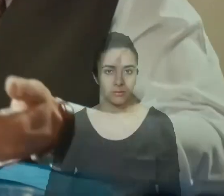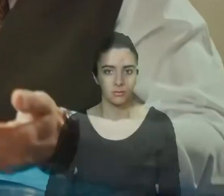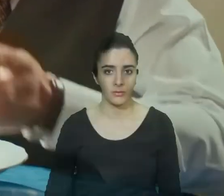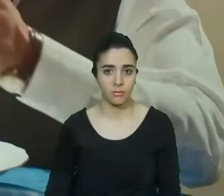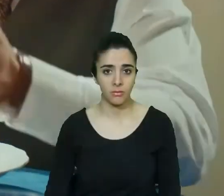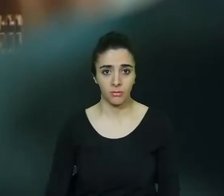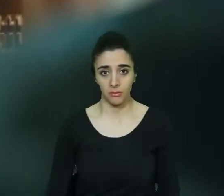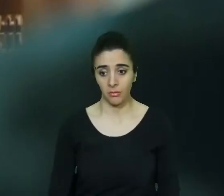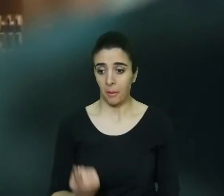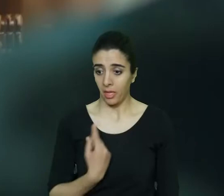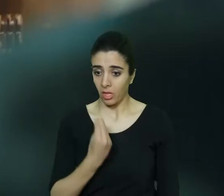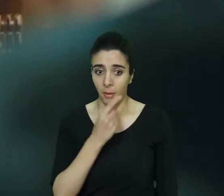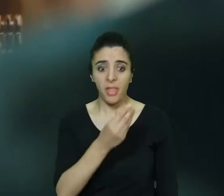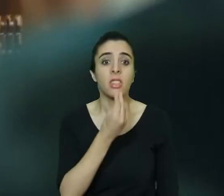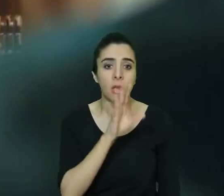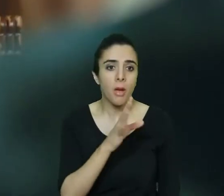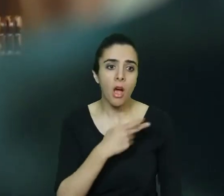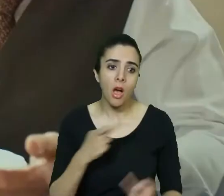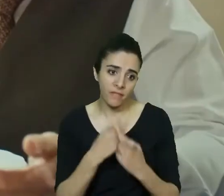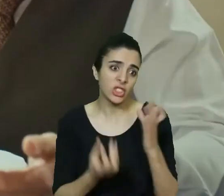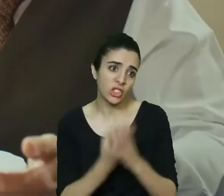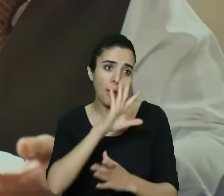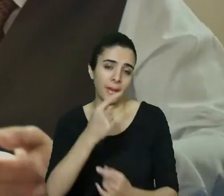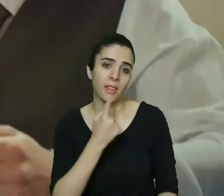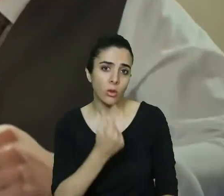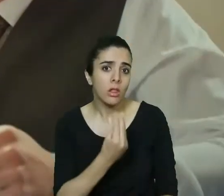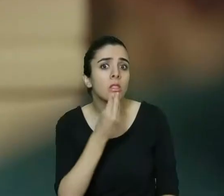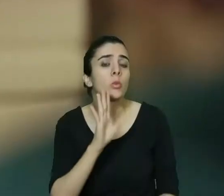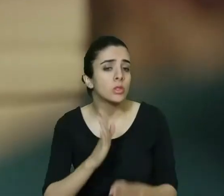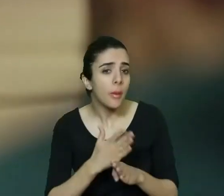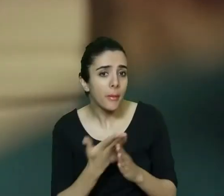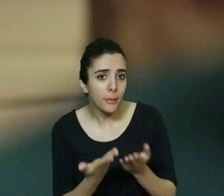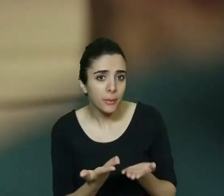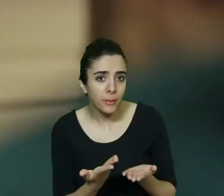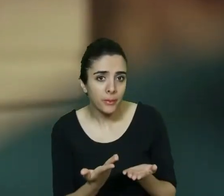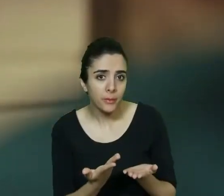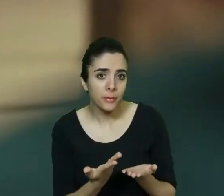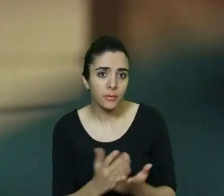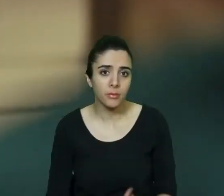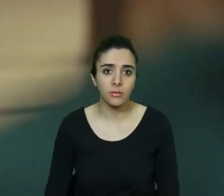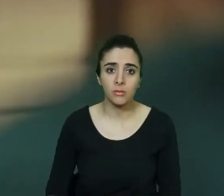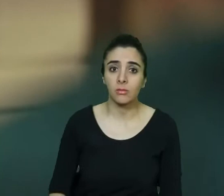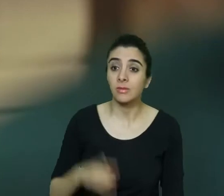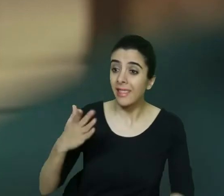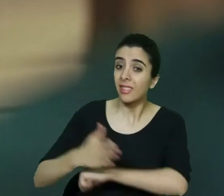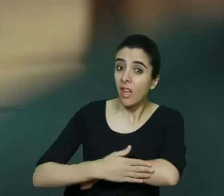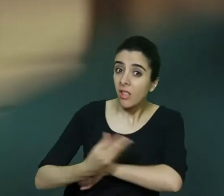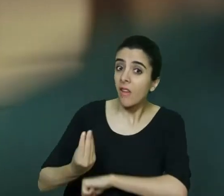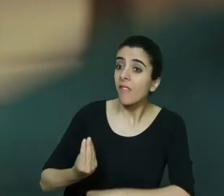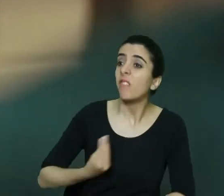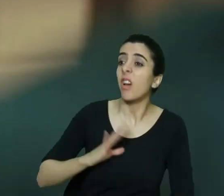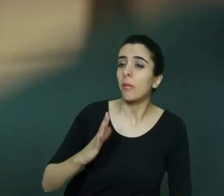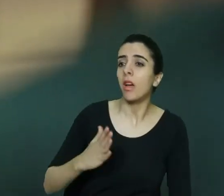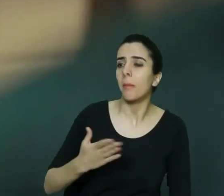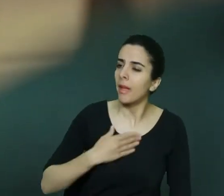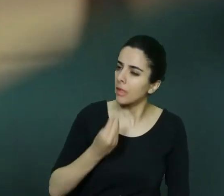Biri yer biri bakar, kıyamet ondan kopar demişler. Niye yemiyorsun? Senin yardımın olmadan yapayım yemekleri